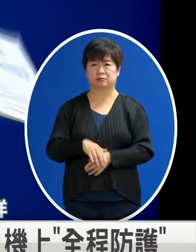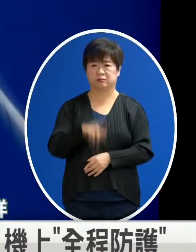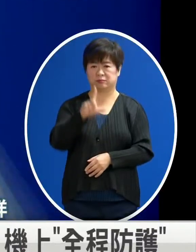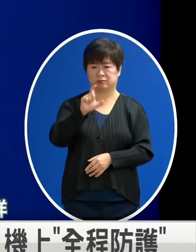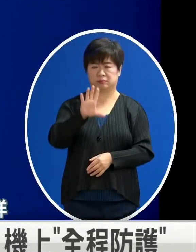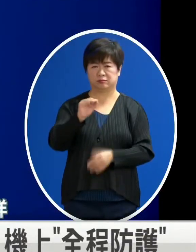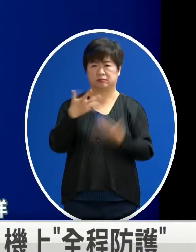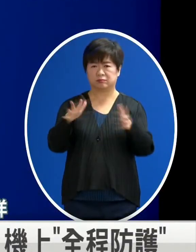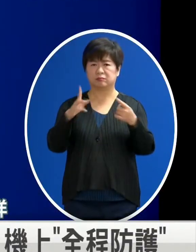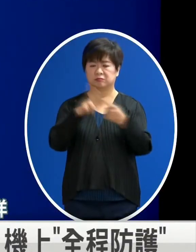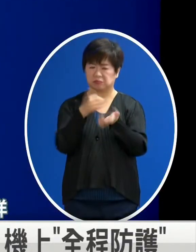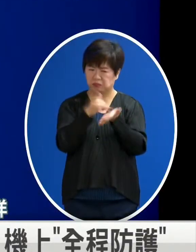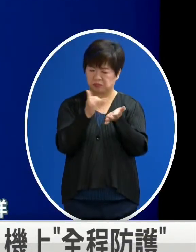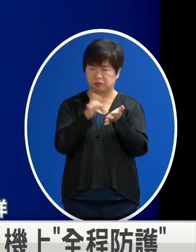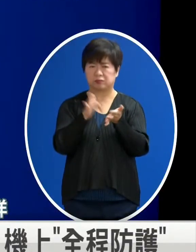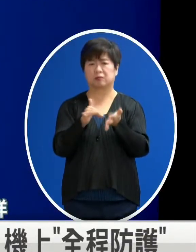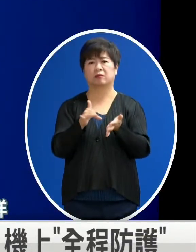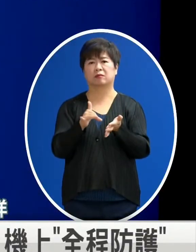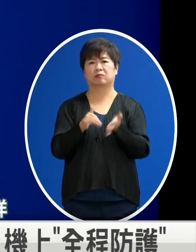啊。